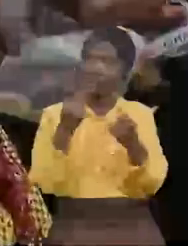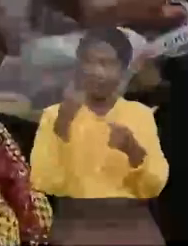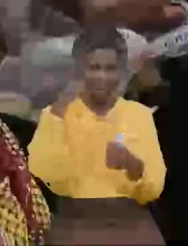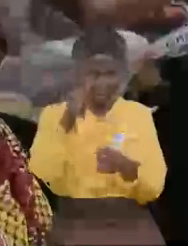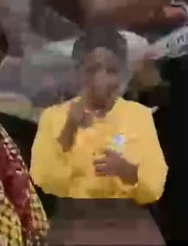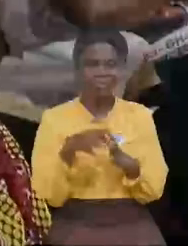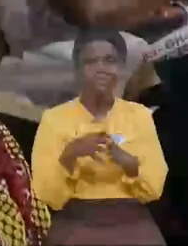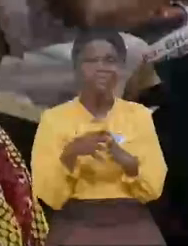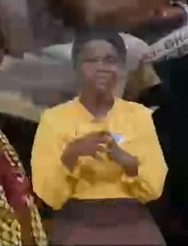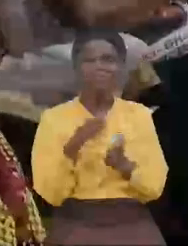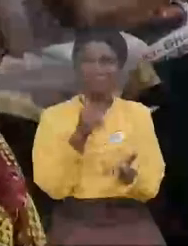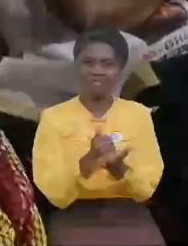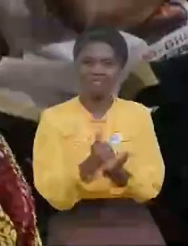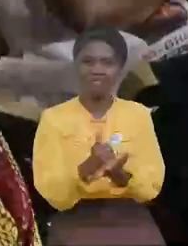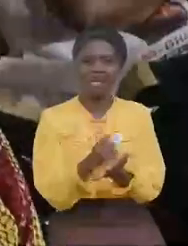toi.